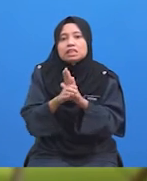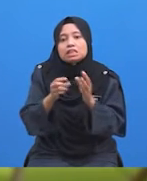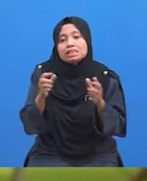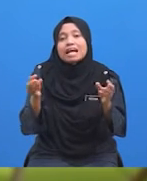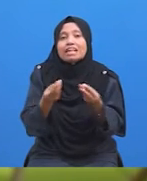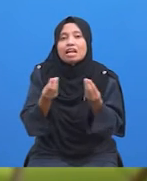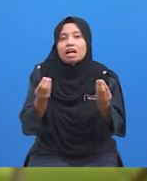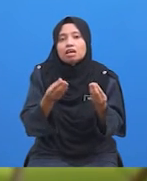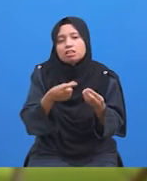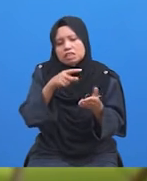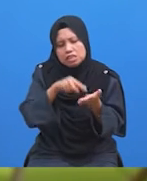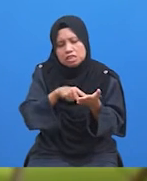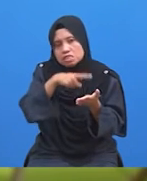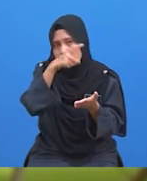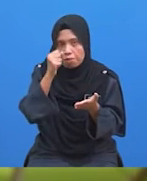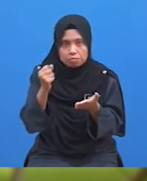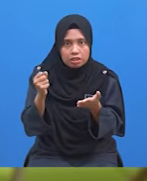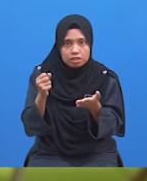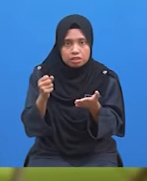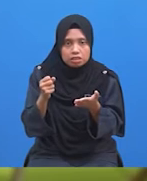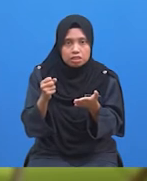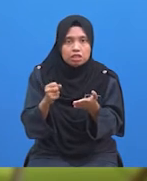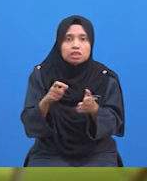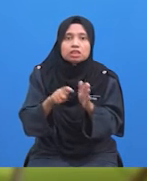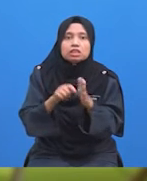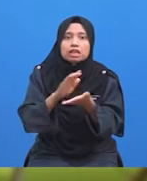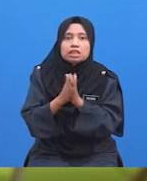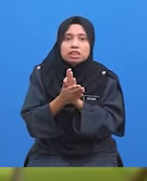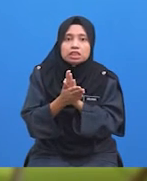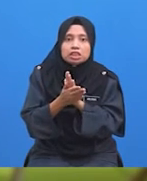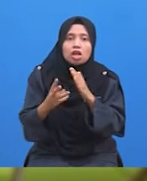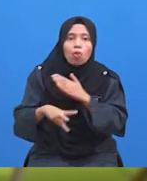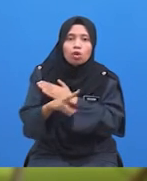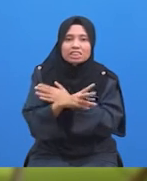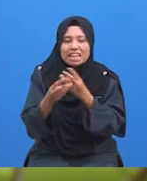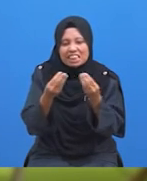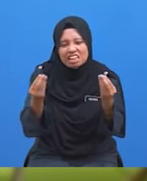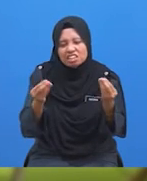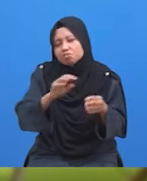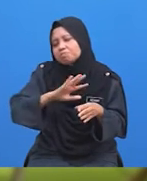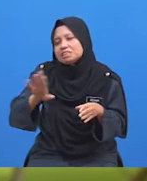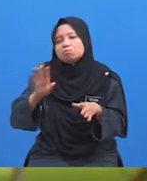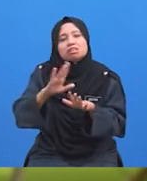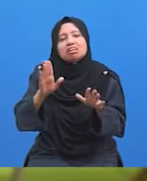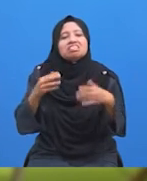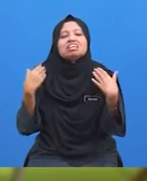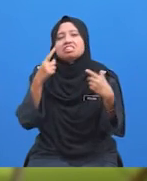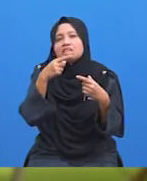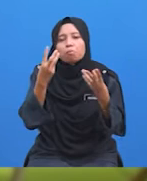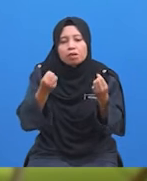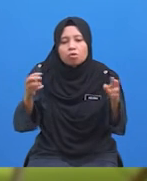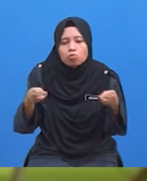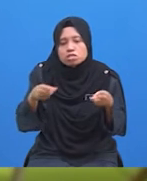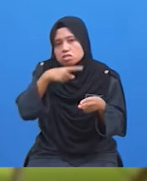keadaan ini akan menyebabkan terjadinya kawasan Tanah terbiar hampe diusulkan kerana